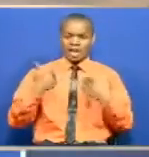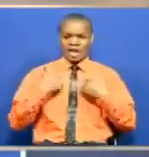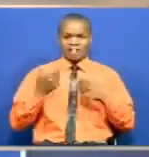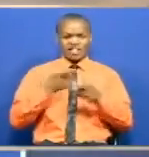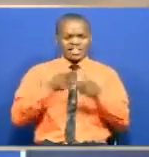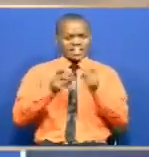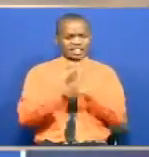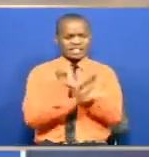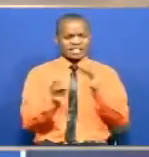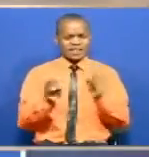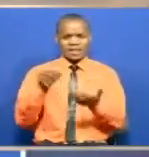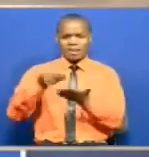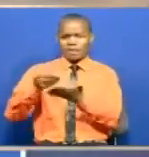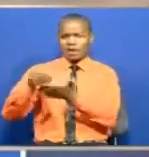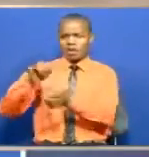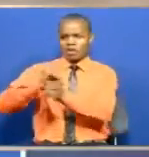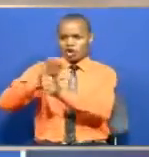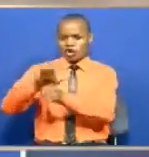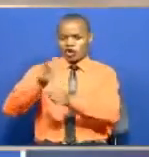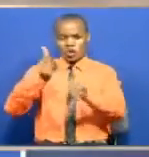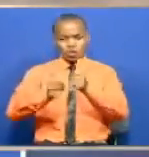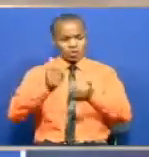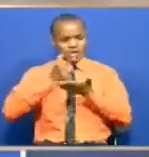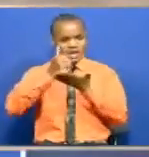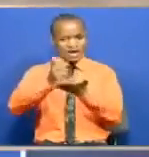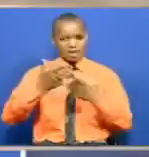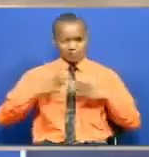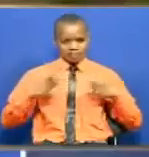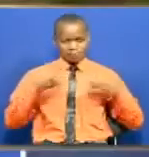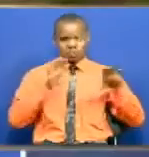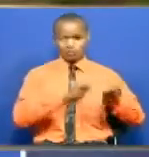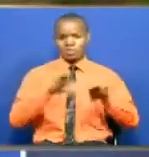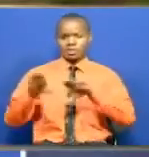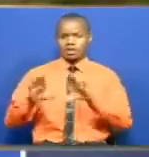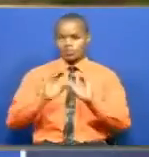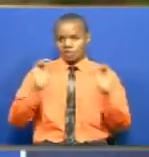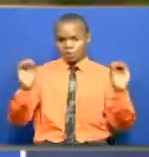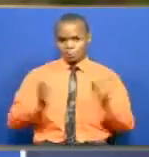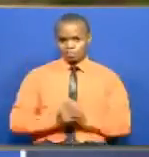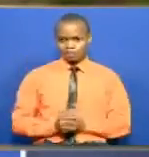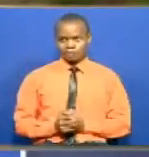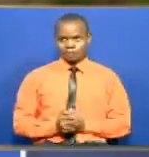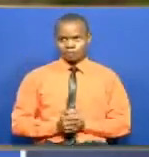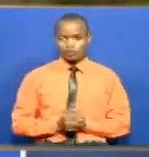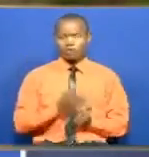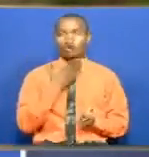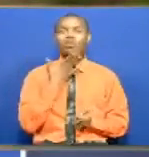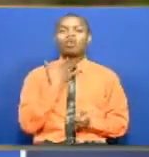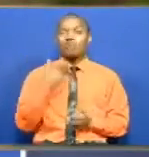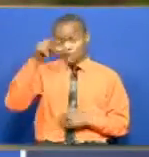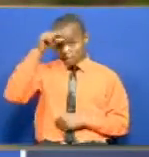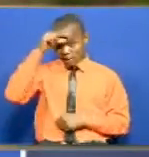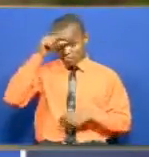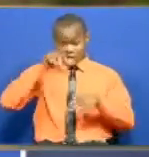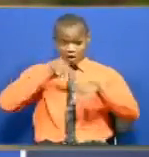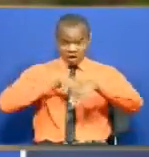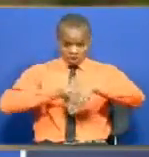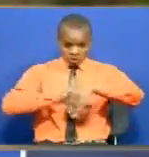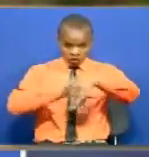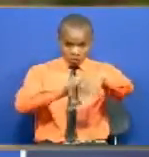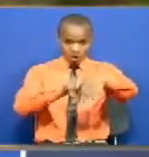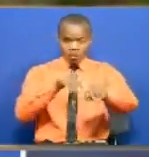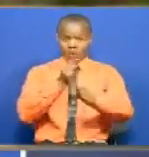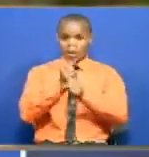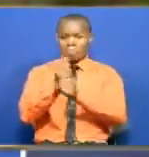hii kitu kidogo ile inasaidia watu wasiumie sana. Ningeomba serikali ifuatilie hiyo mambo. I make sure hizo